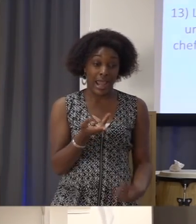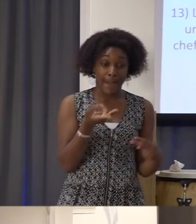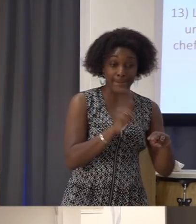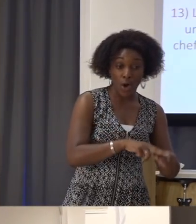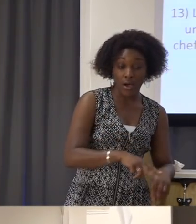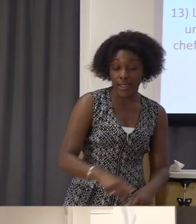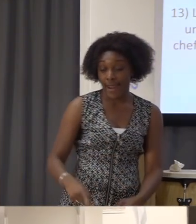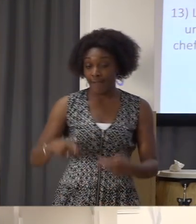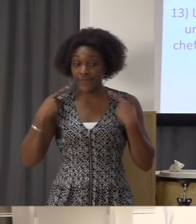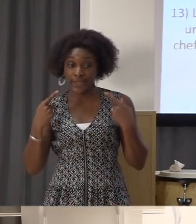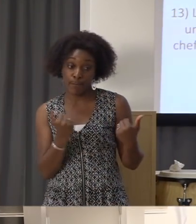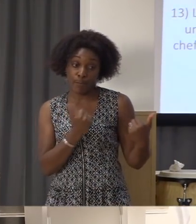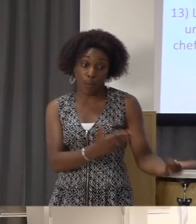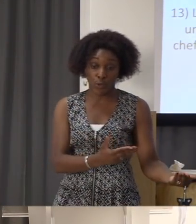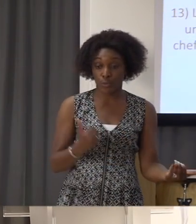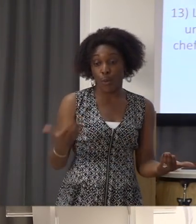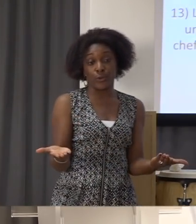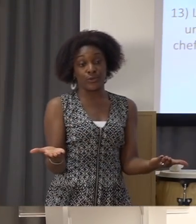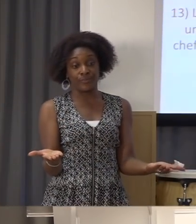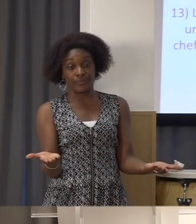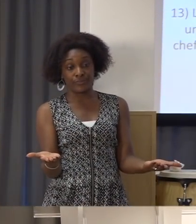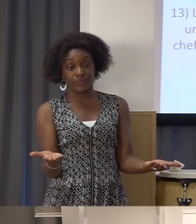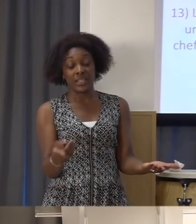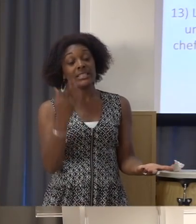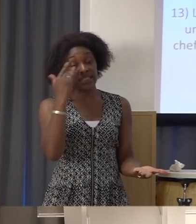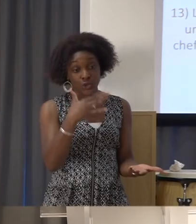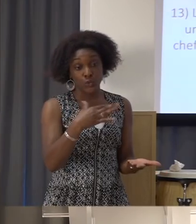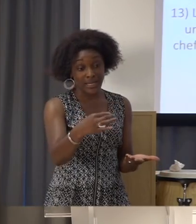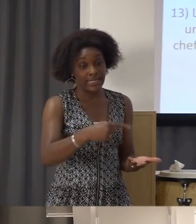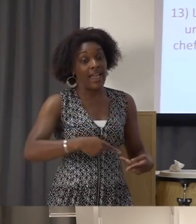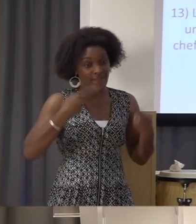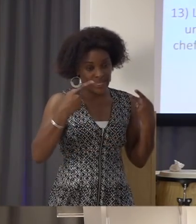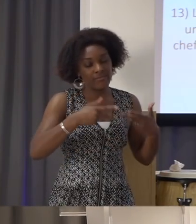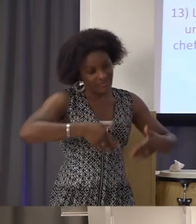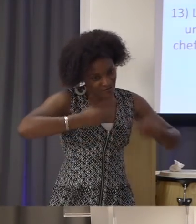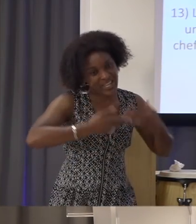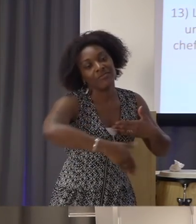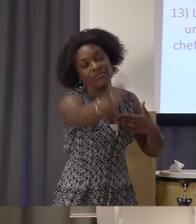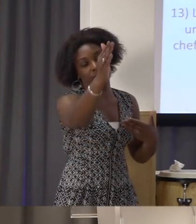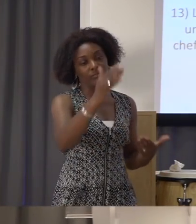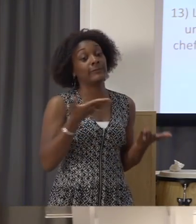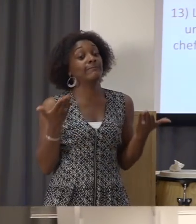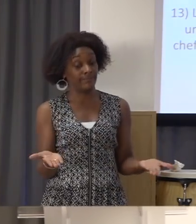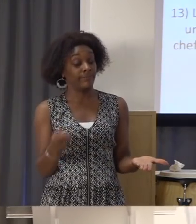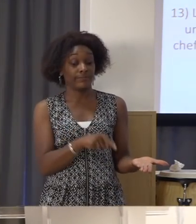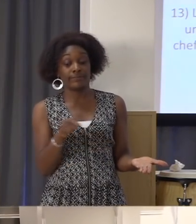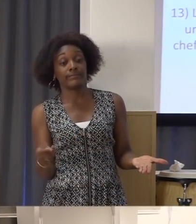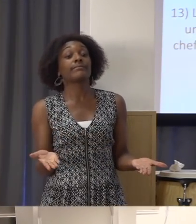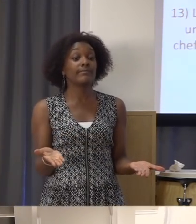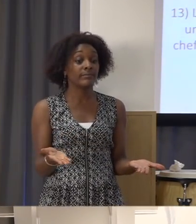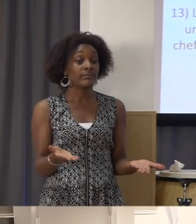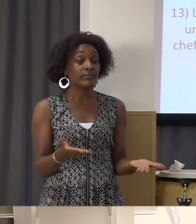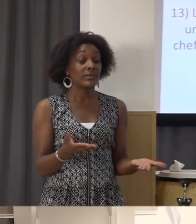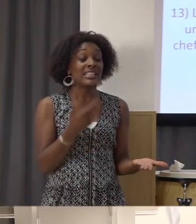vous. Il dit, choisissez la vie et vous vivrez. Ça veut dire, choisissez